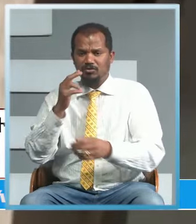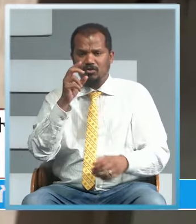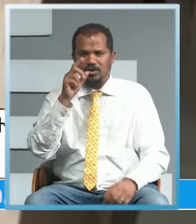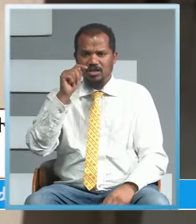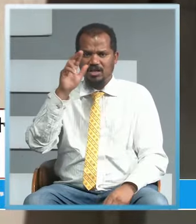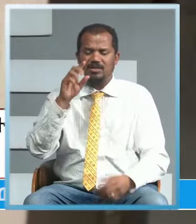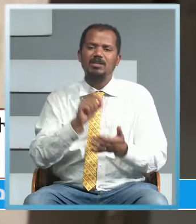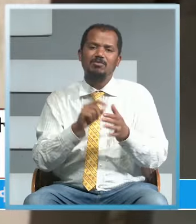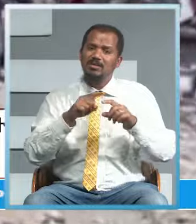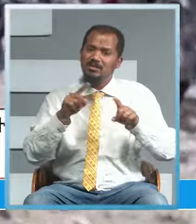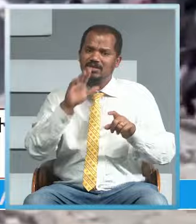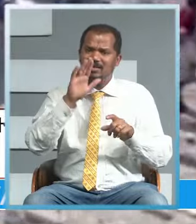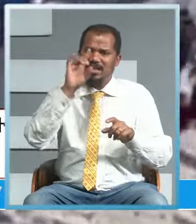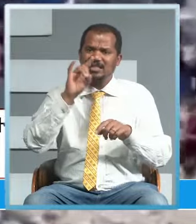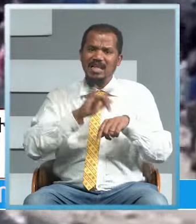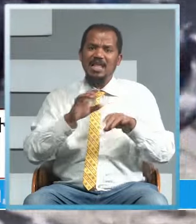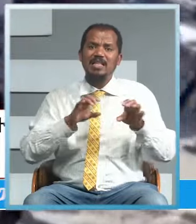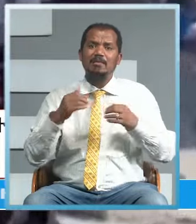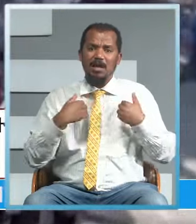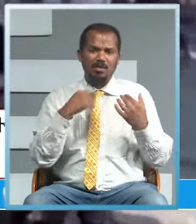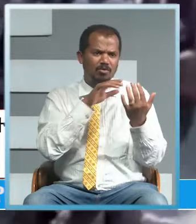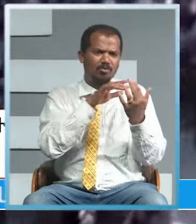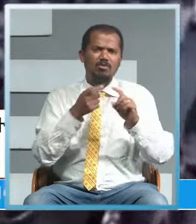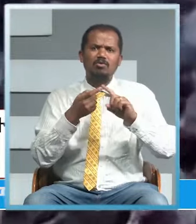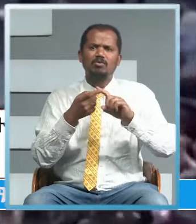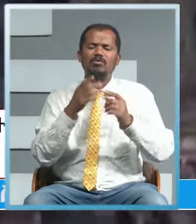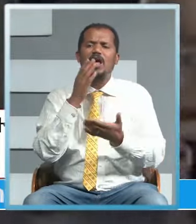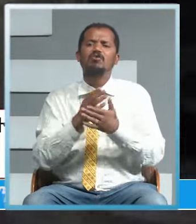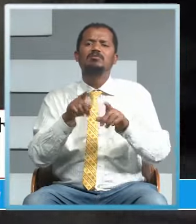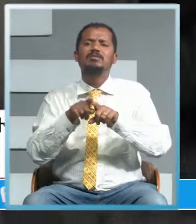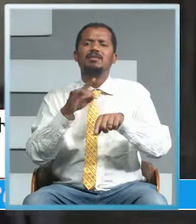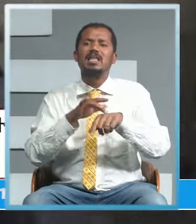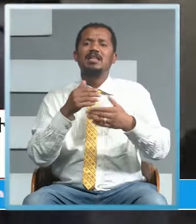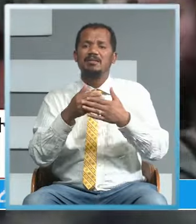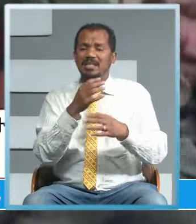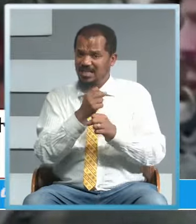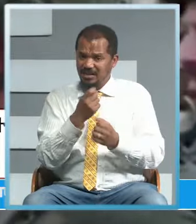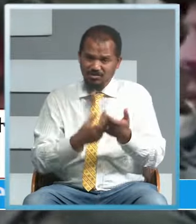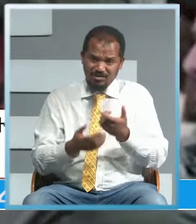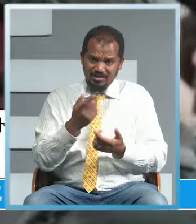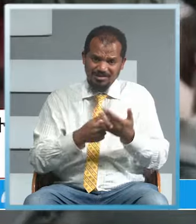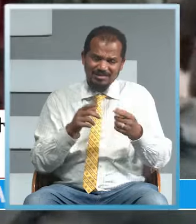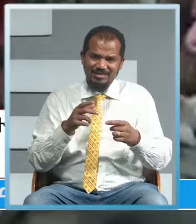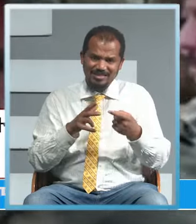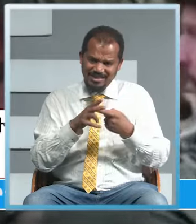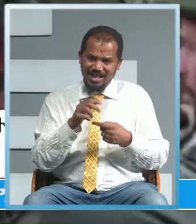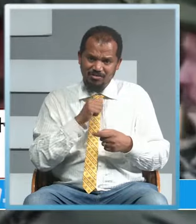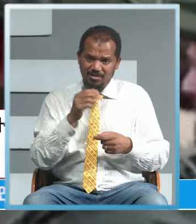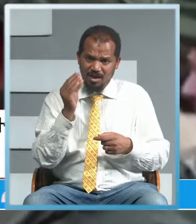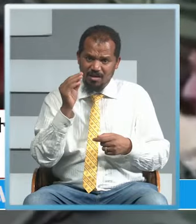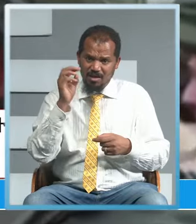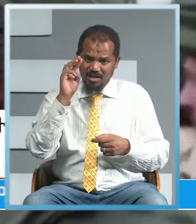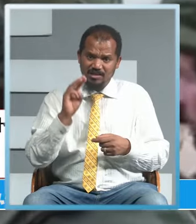እንደተወሰዱ ሮይተርስ ዘግቧል። ነገር ግን ጋዛ ላይ እየተካሄደ ባለው ጦርነት የተኩስ አቁም ስምምነት ላይ ለመድረስ የተያዘው ድርድር